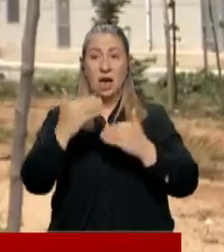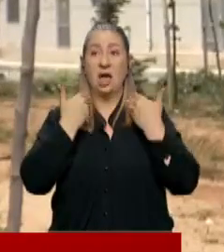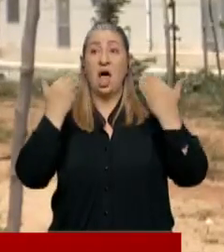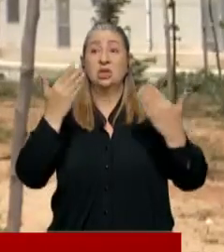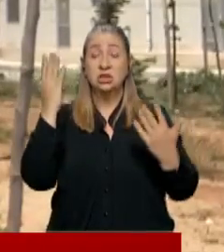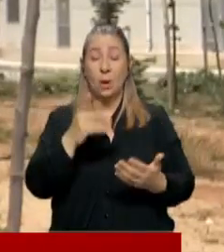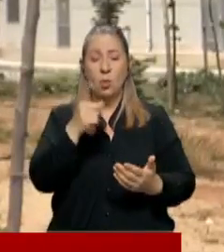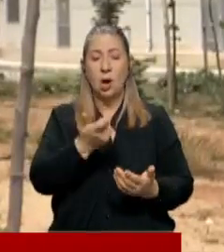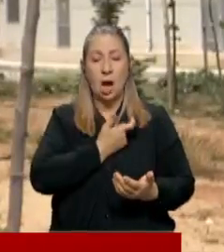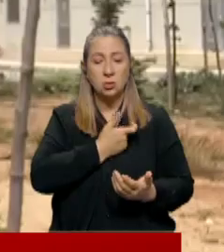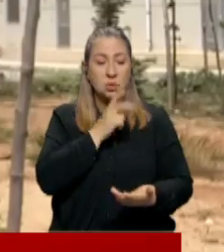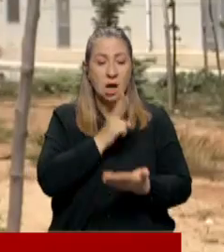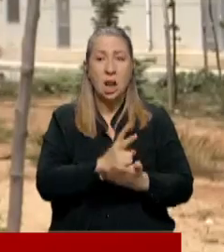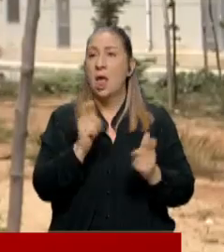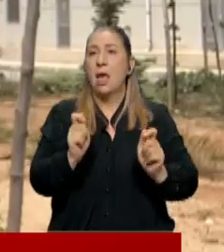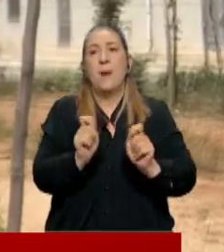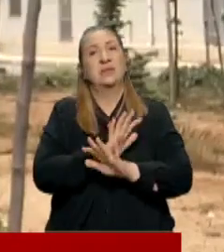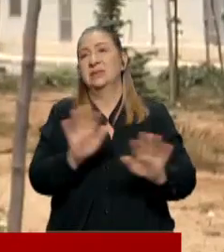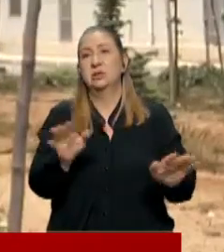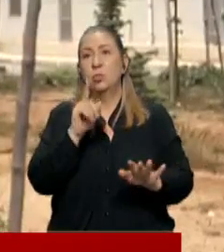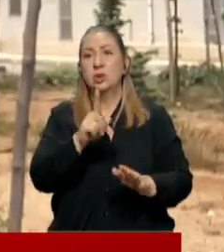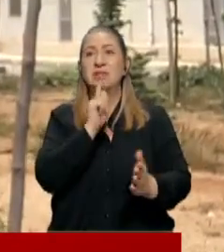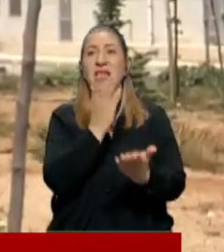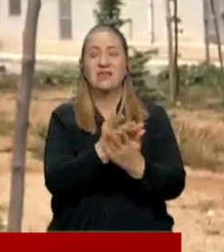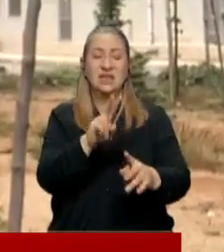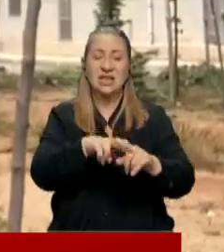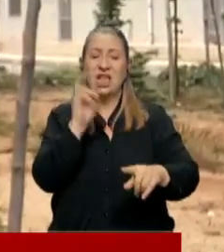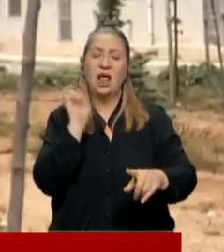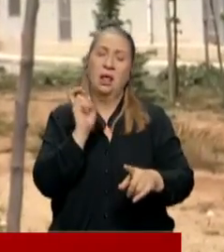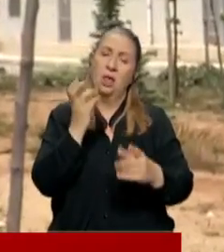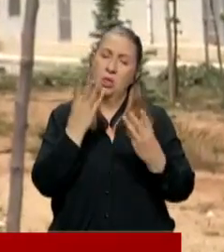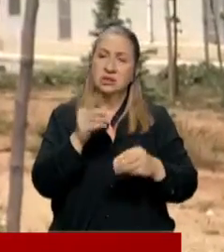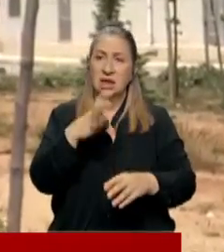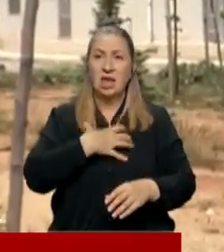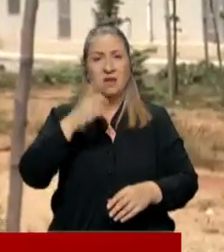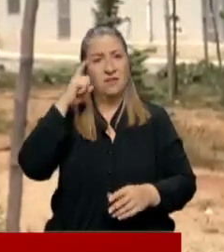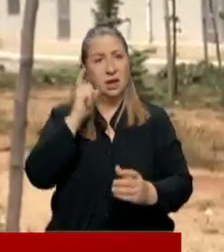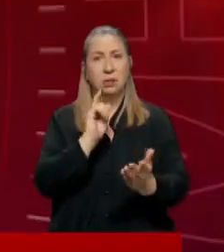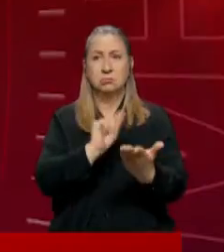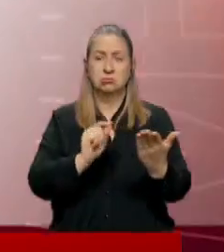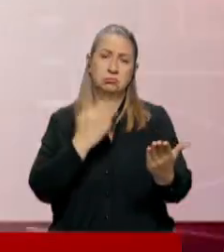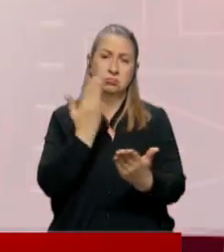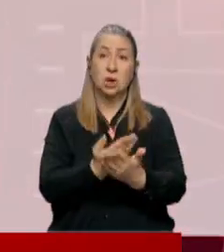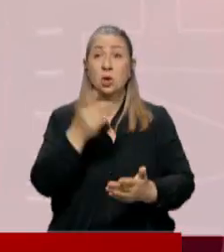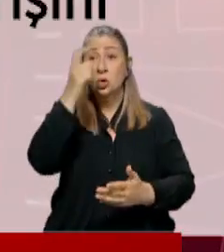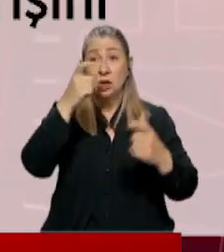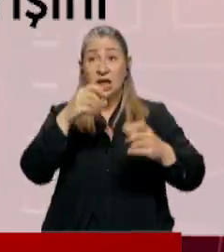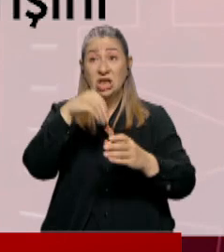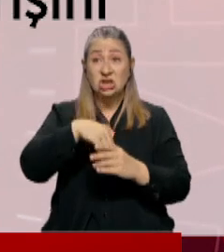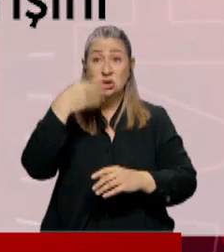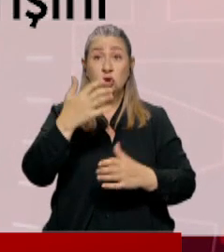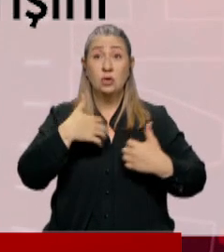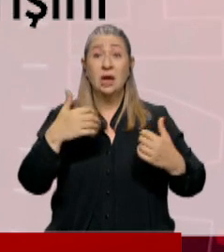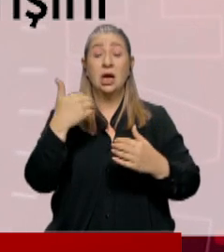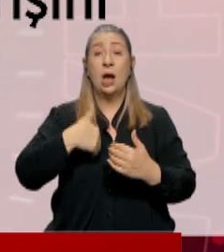bu kanun hükmünü uygulayamazsınız. Bu teklifin geri çekilmesi yönünde kendi görüşünü de ileri sürdü. Ülkenin iç ve dış güvenliği,